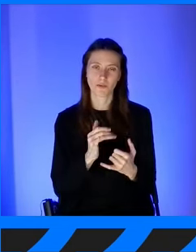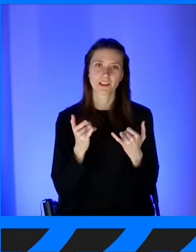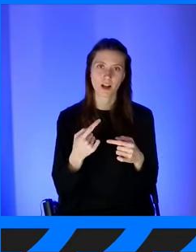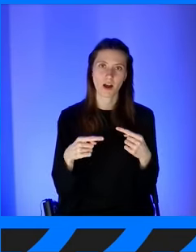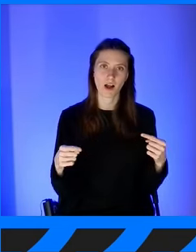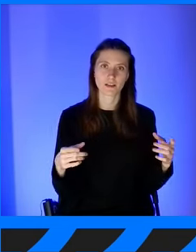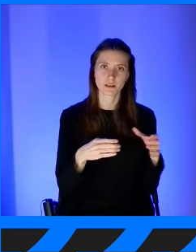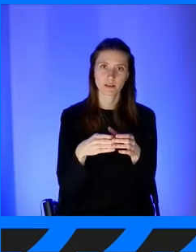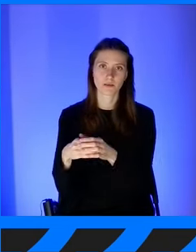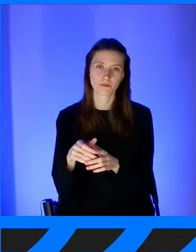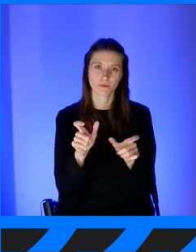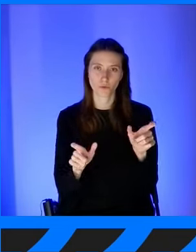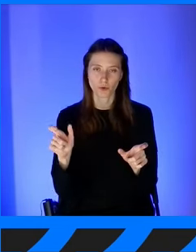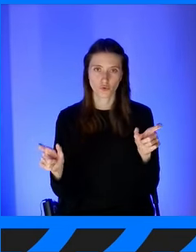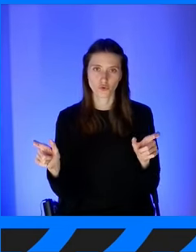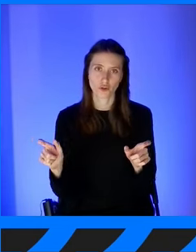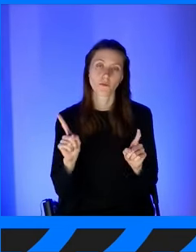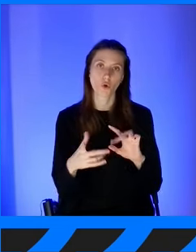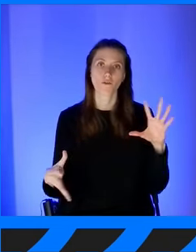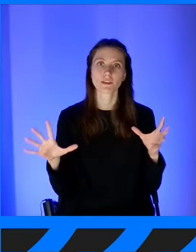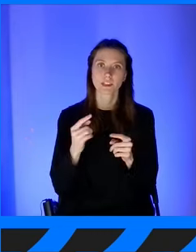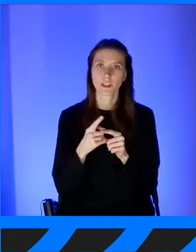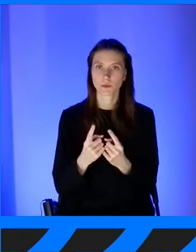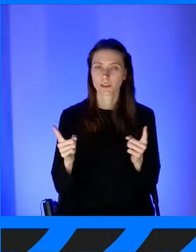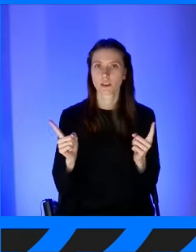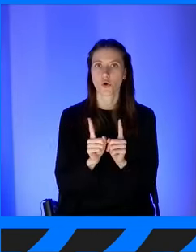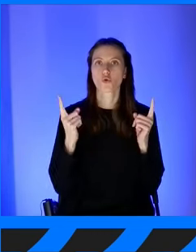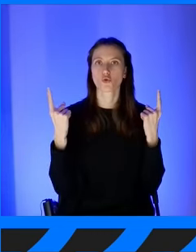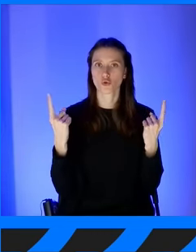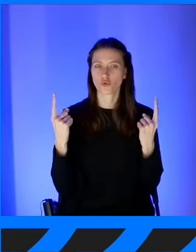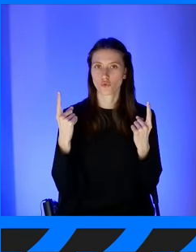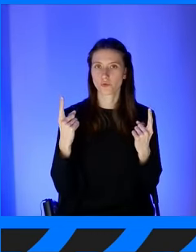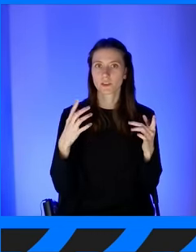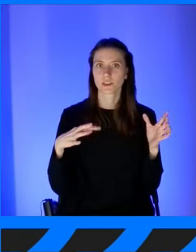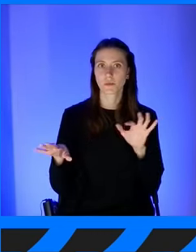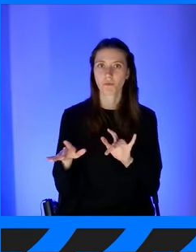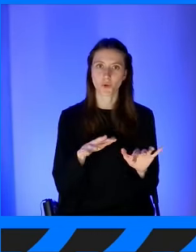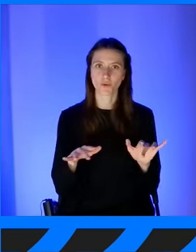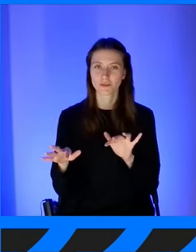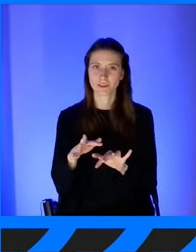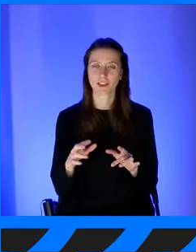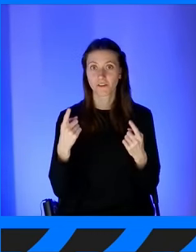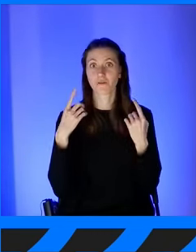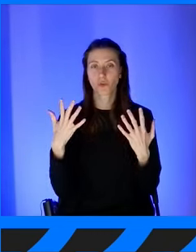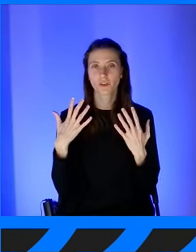категорий но в целом да то есть это прямо большой такой описанный процесс там в понятных категориях